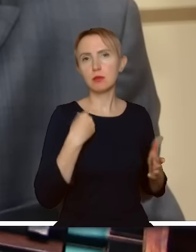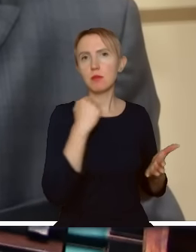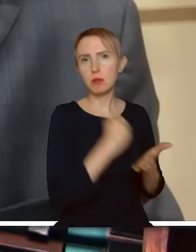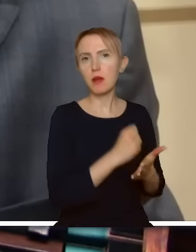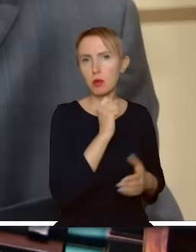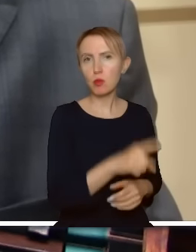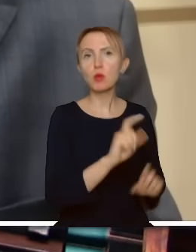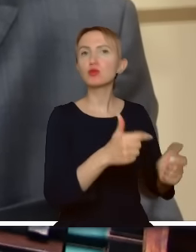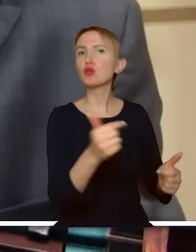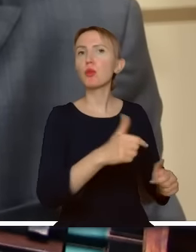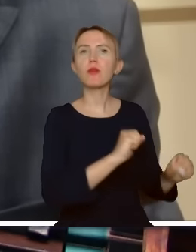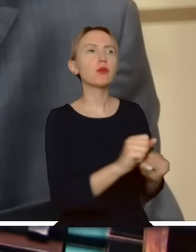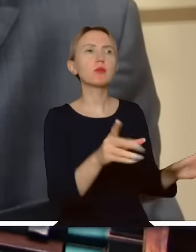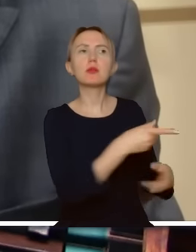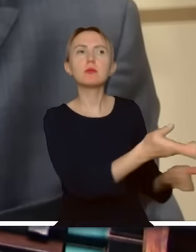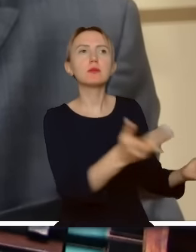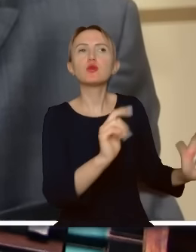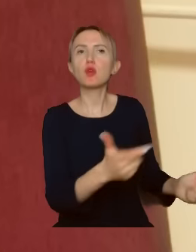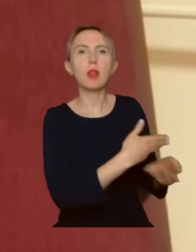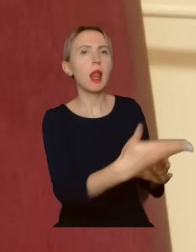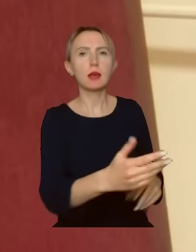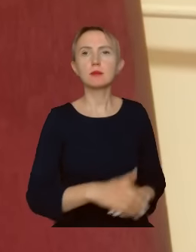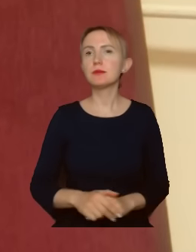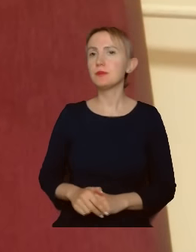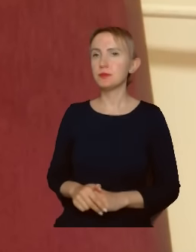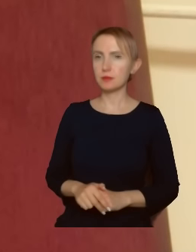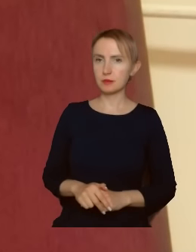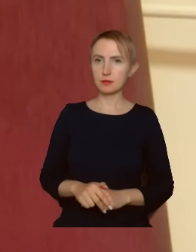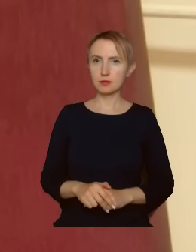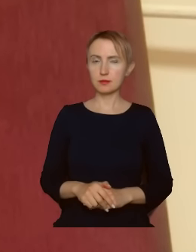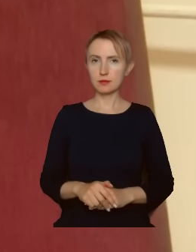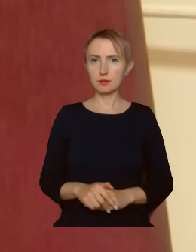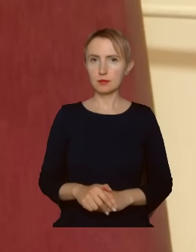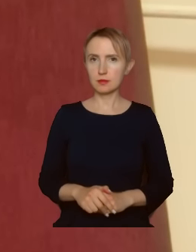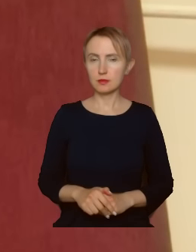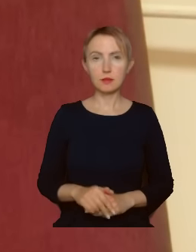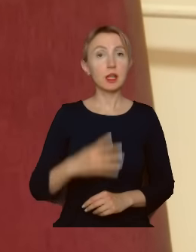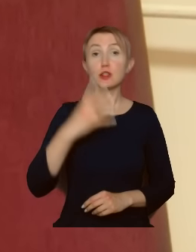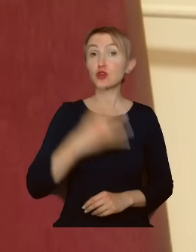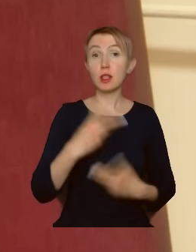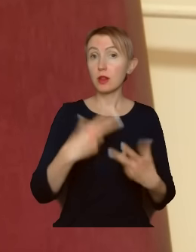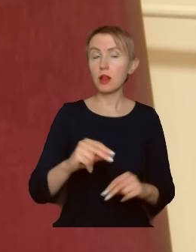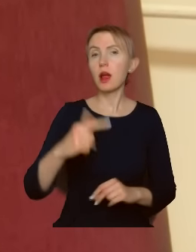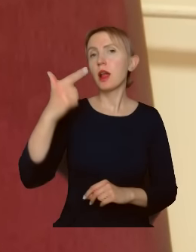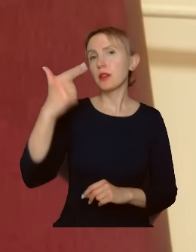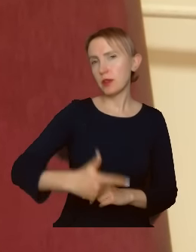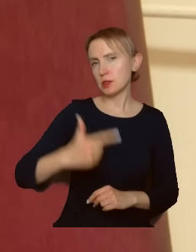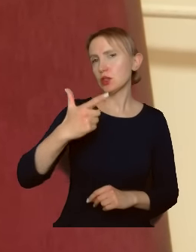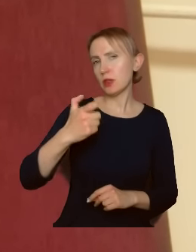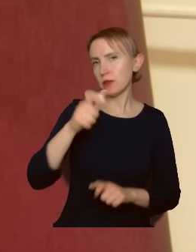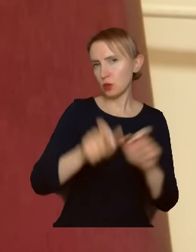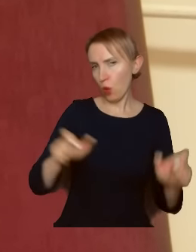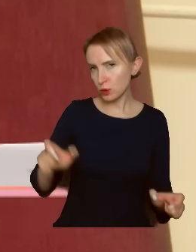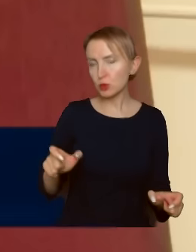powinno być z nimi w tej chwili nie 4000 około 2 przy